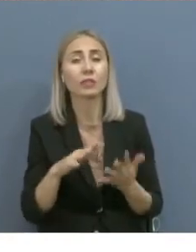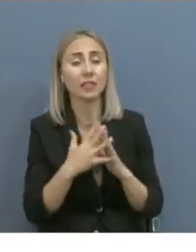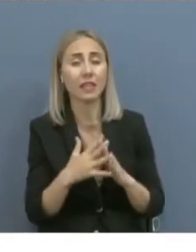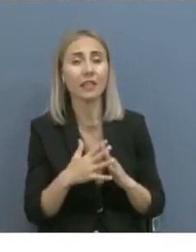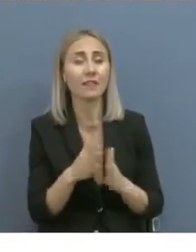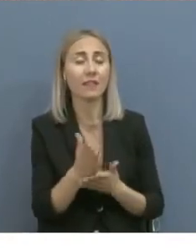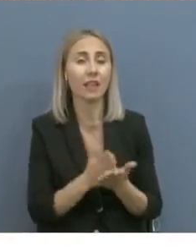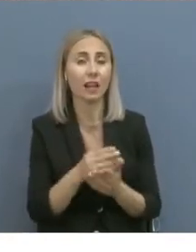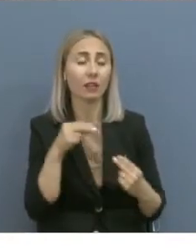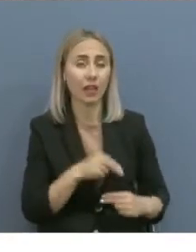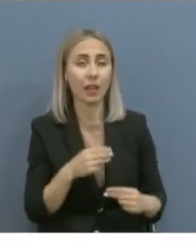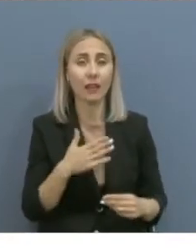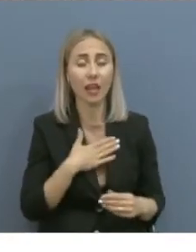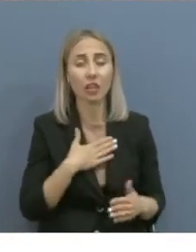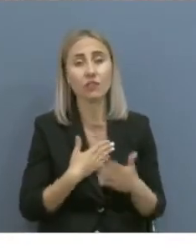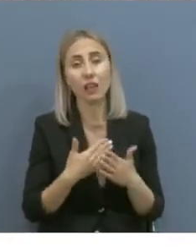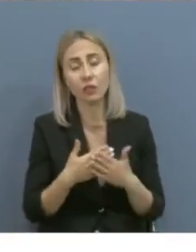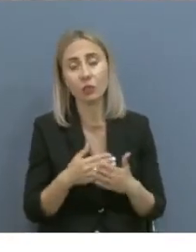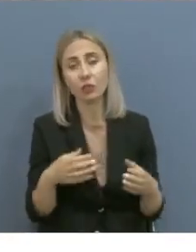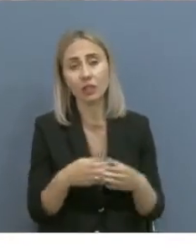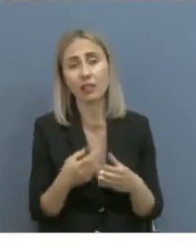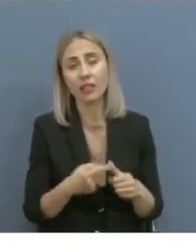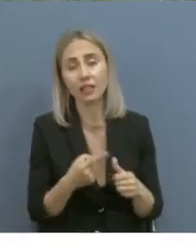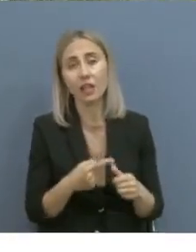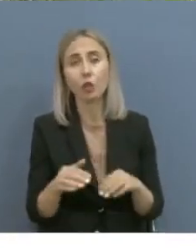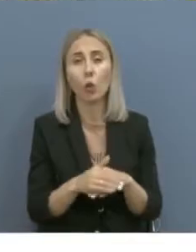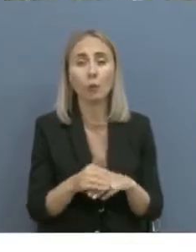ардагерлерінің ауласын тазалау жұмыстарына да белсене қатысамыз.